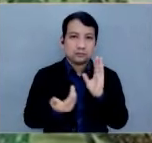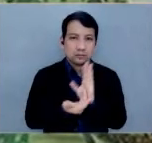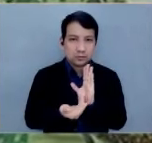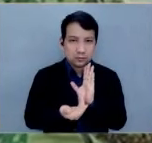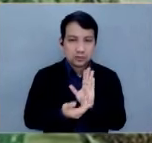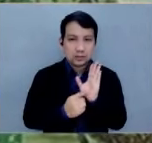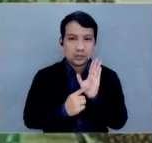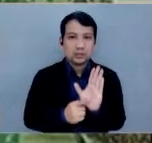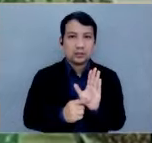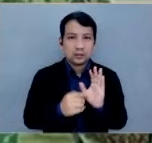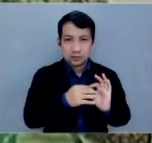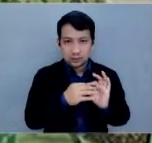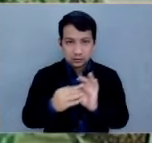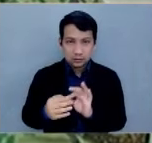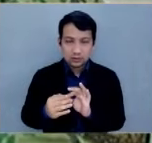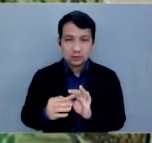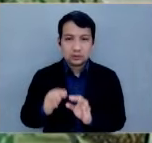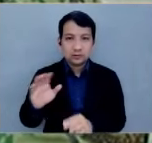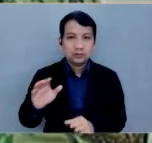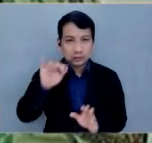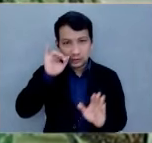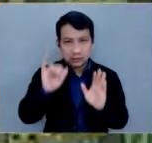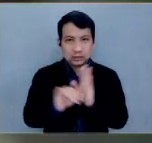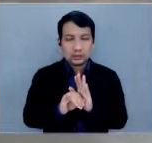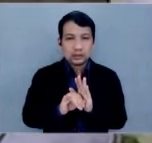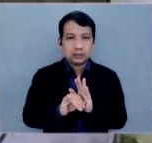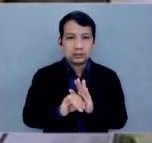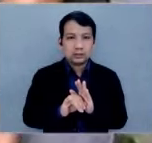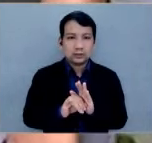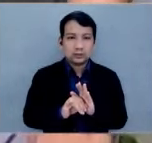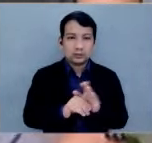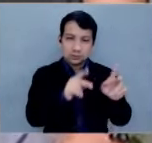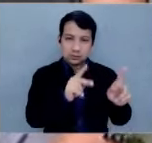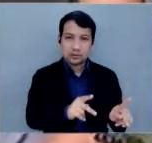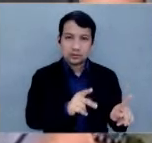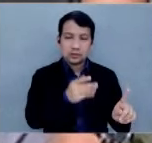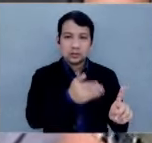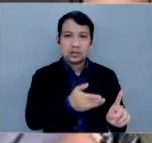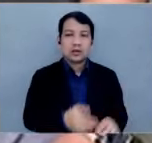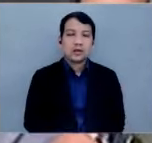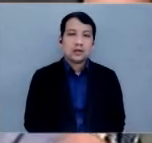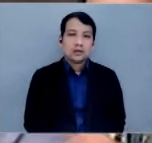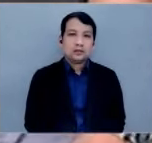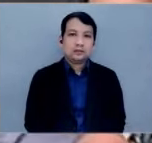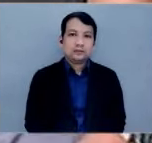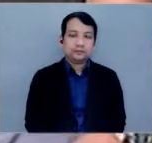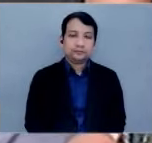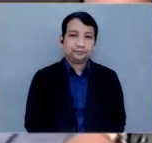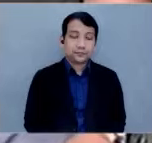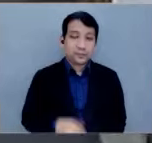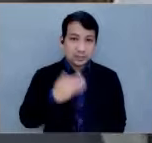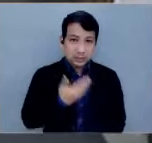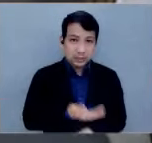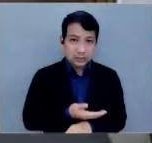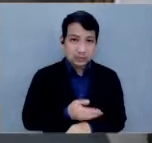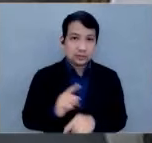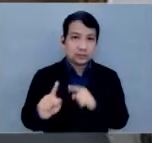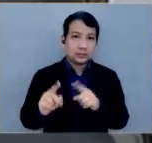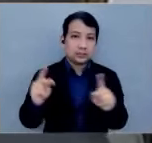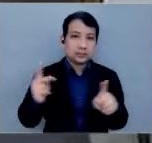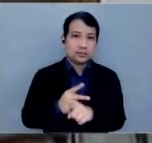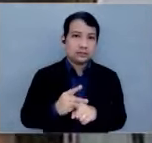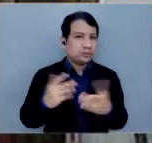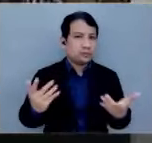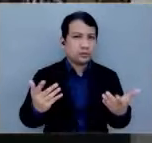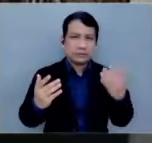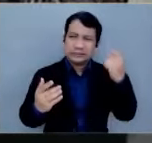us doon sa identity ng mga suspect. Maging ang naulilang anak ng isa sa mga biktima, walang maisip